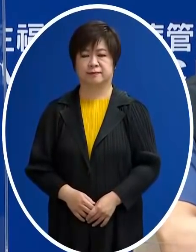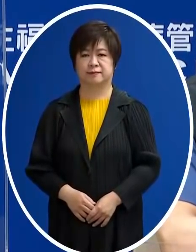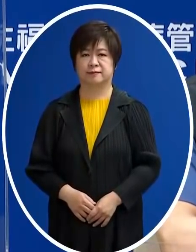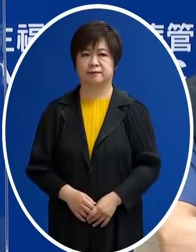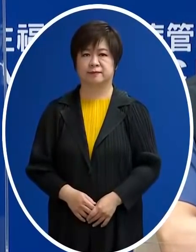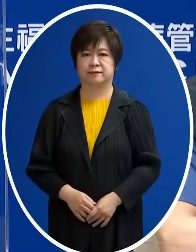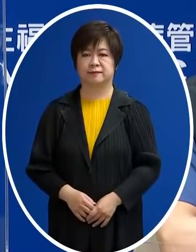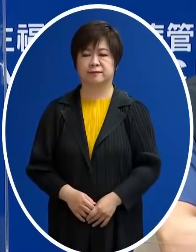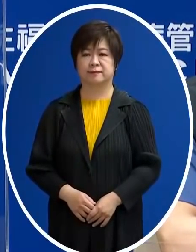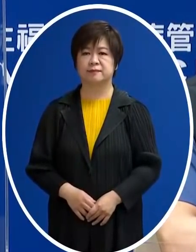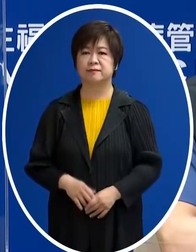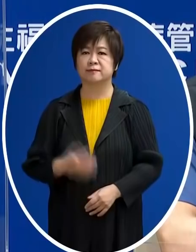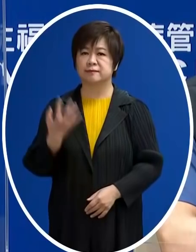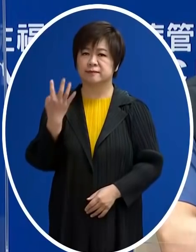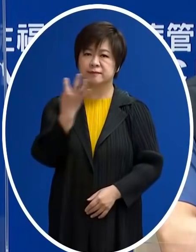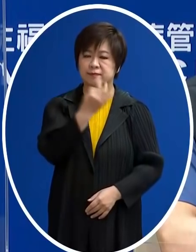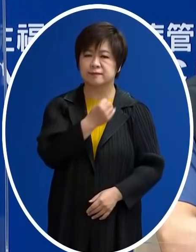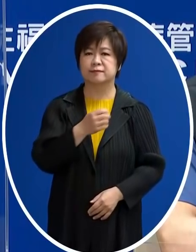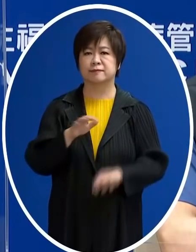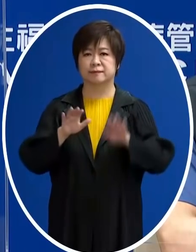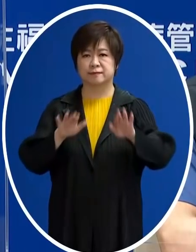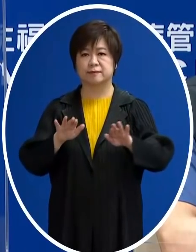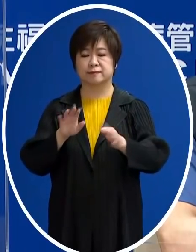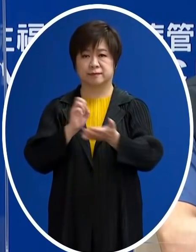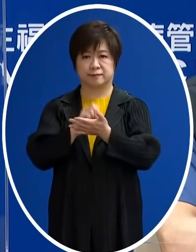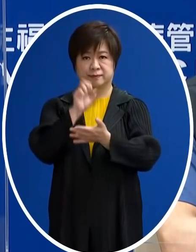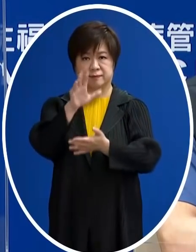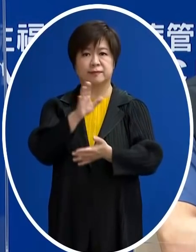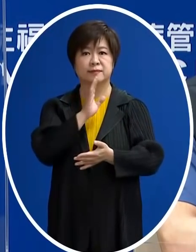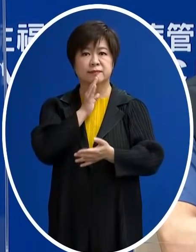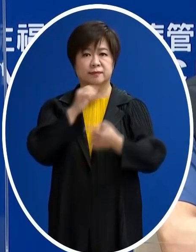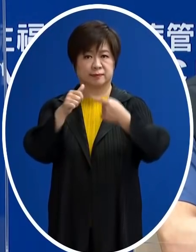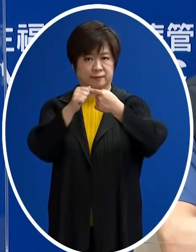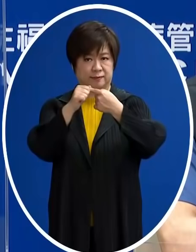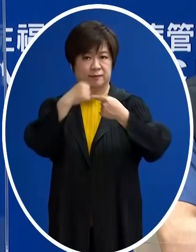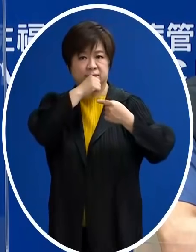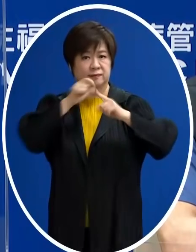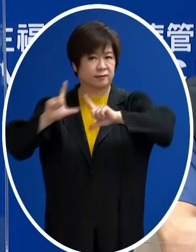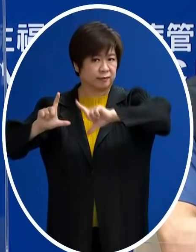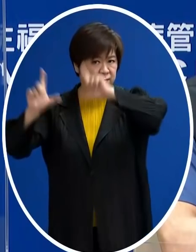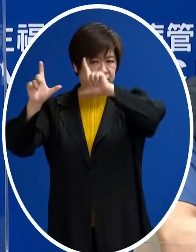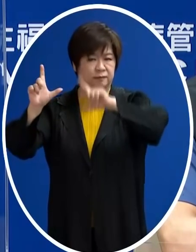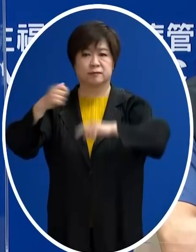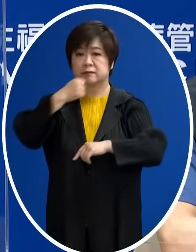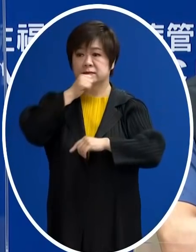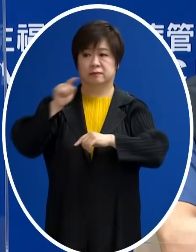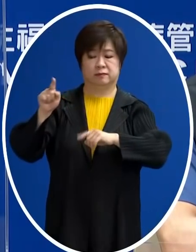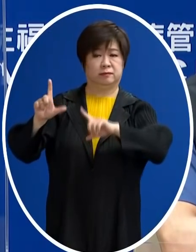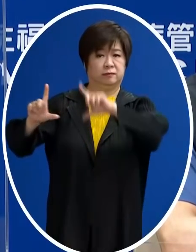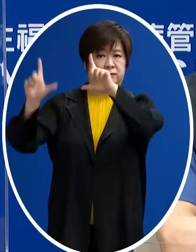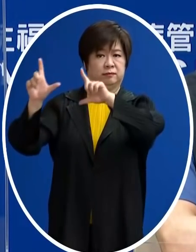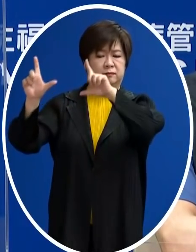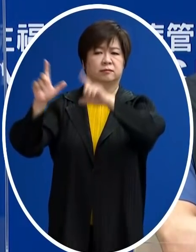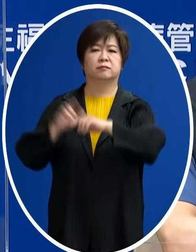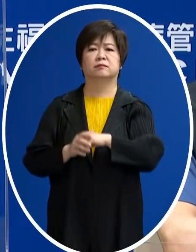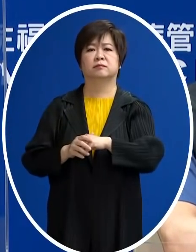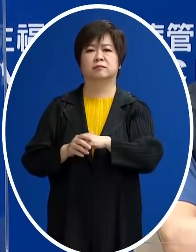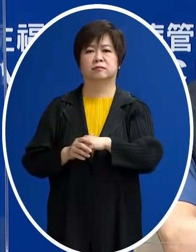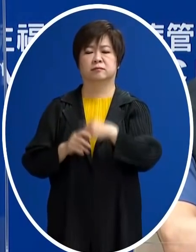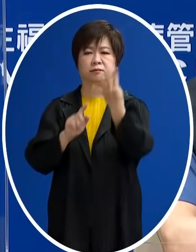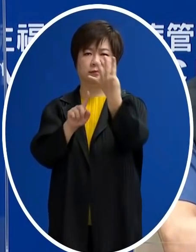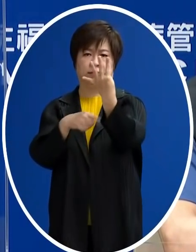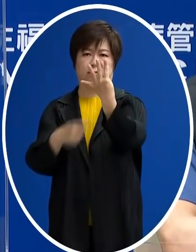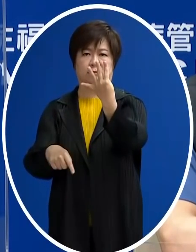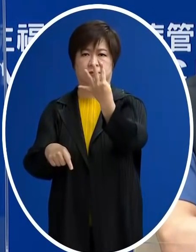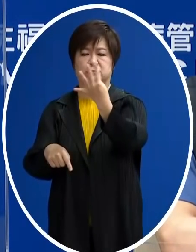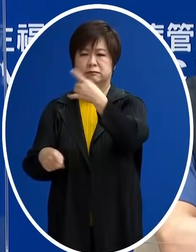大概哈几个就是在今天的案例，一个是在台东哈，在台东哈有4位，哈